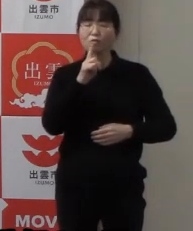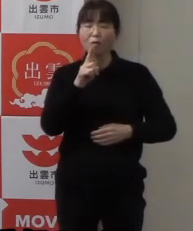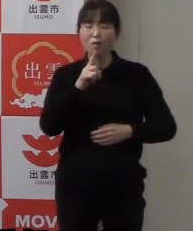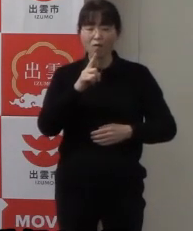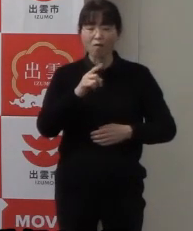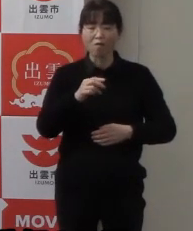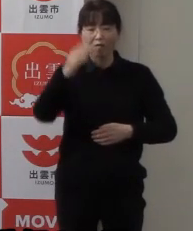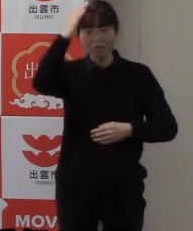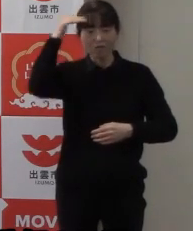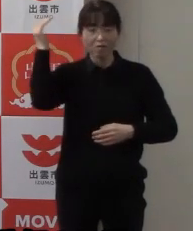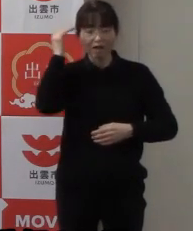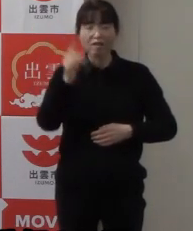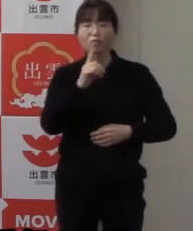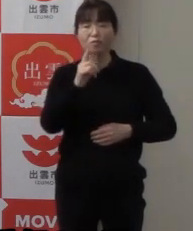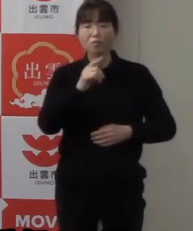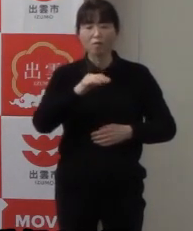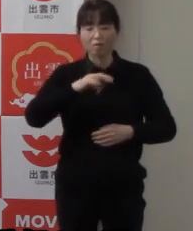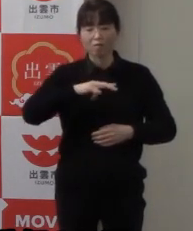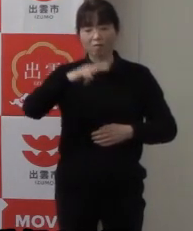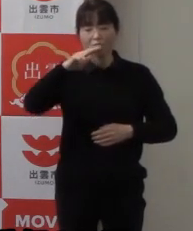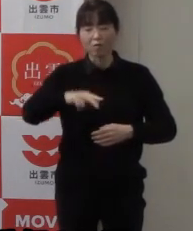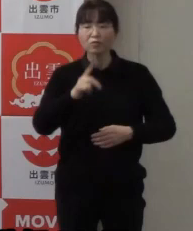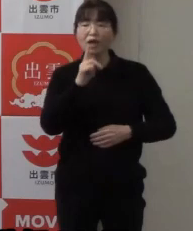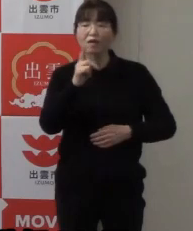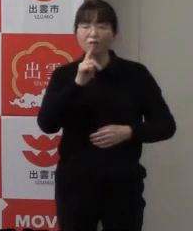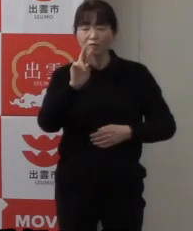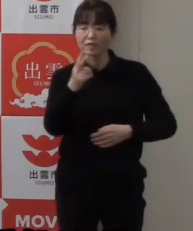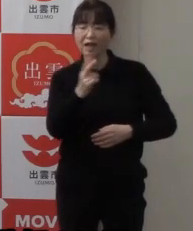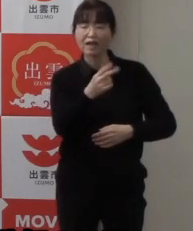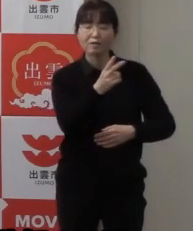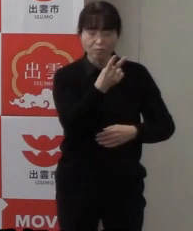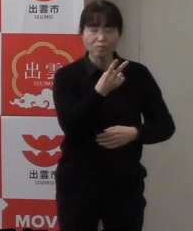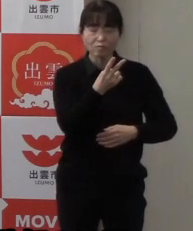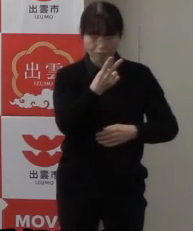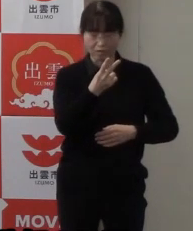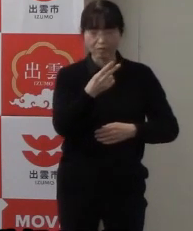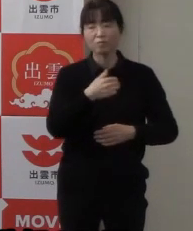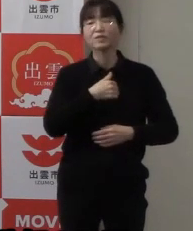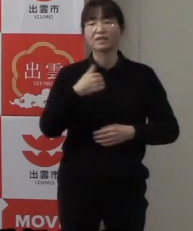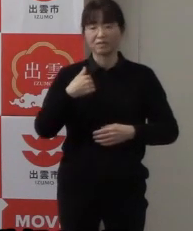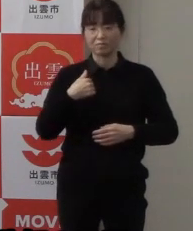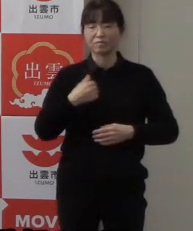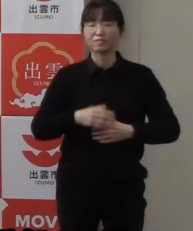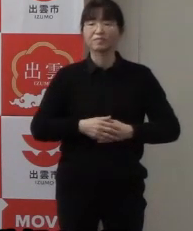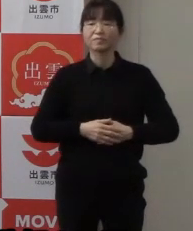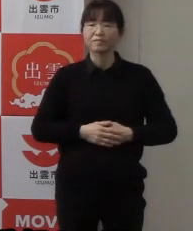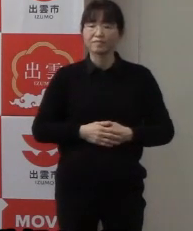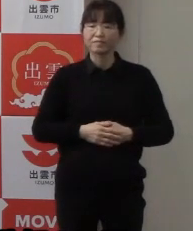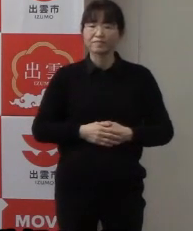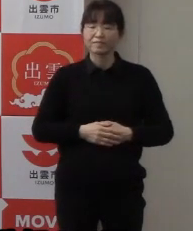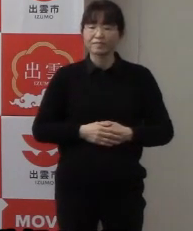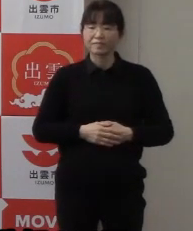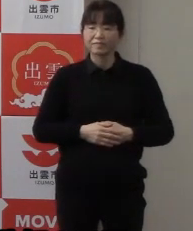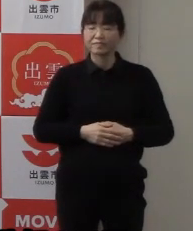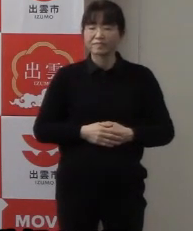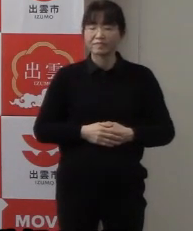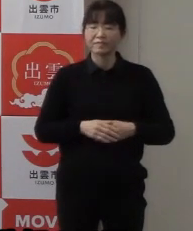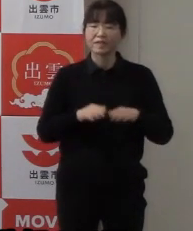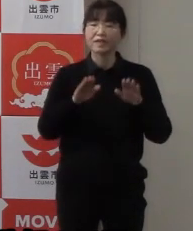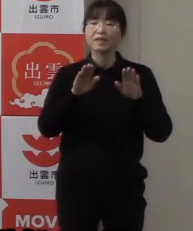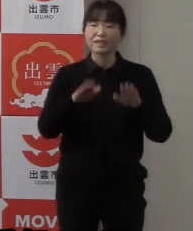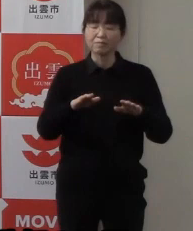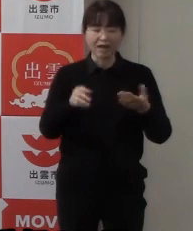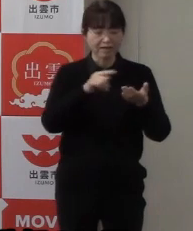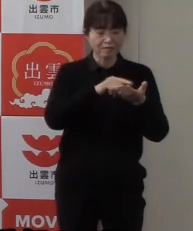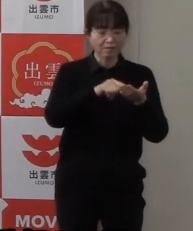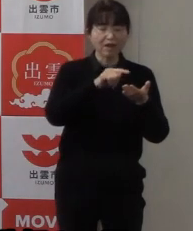ル語に変更する変換機能もついているところであります。また、現在あのス